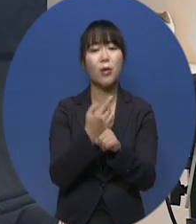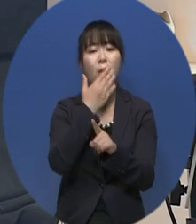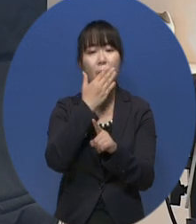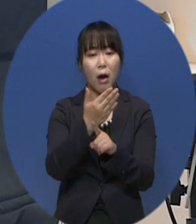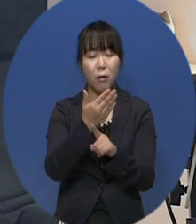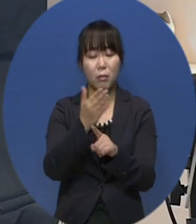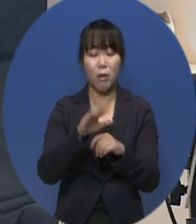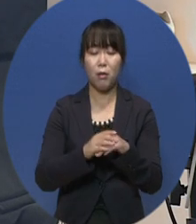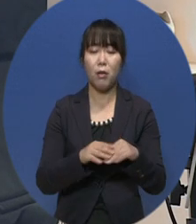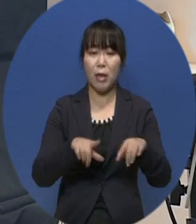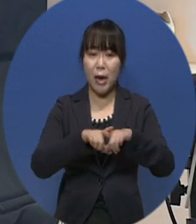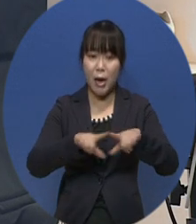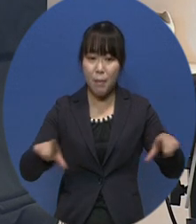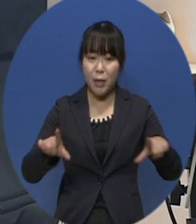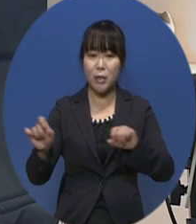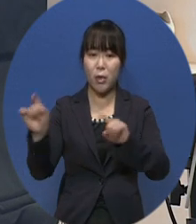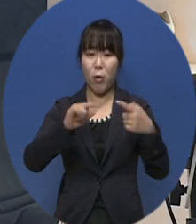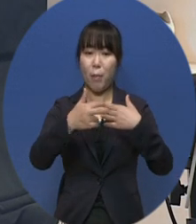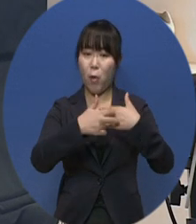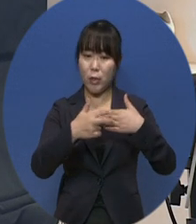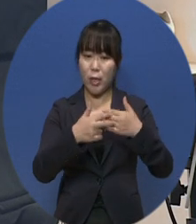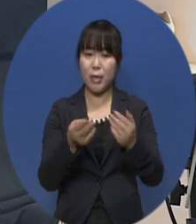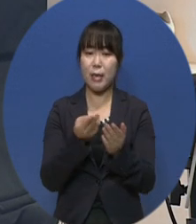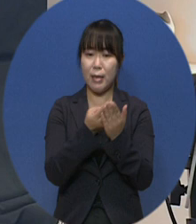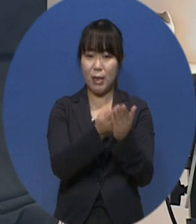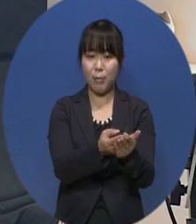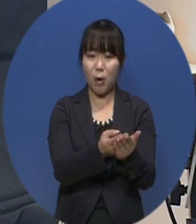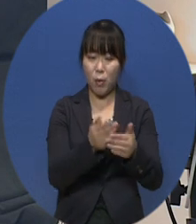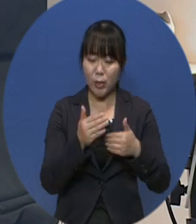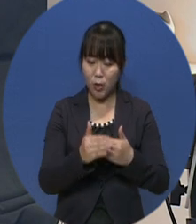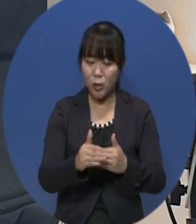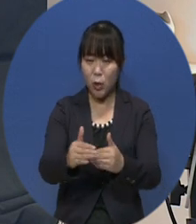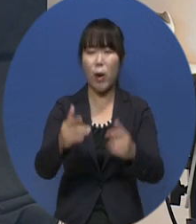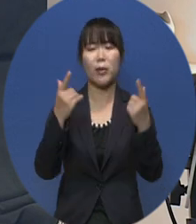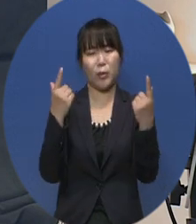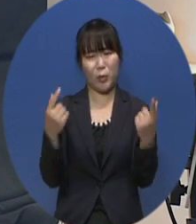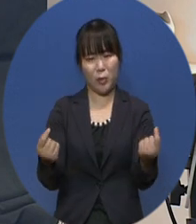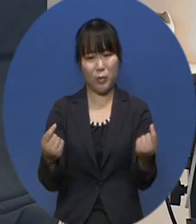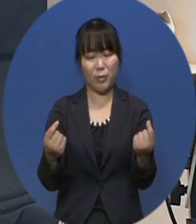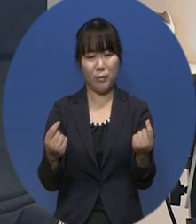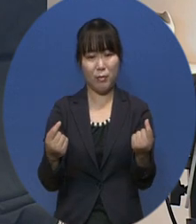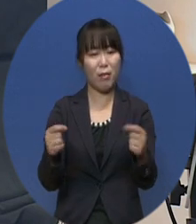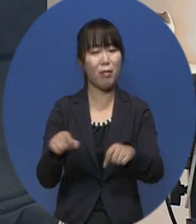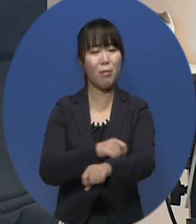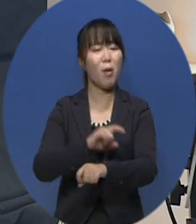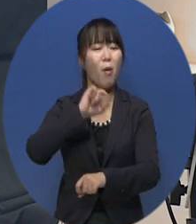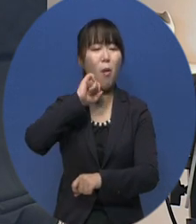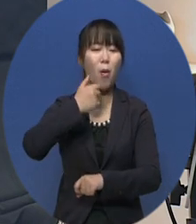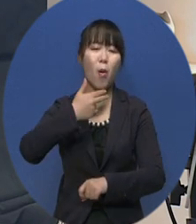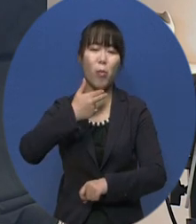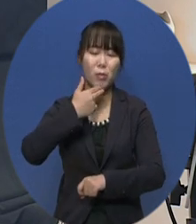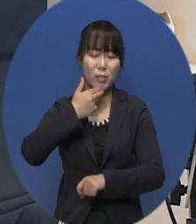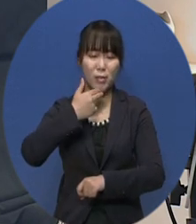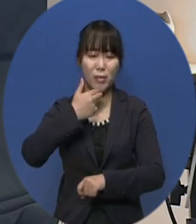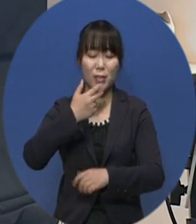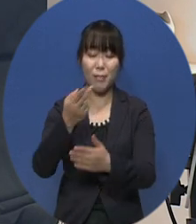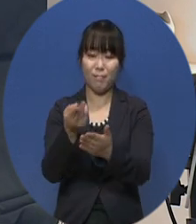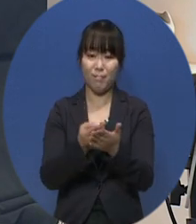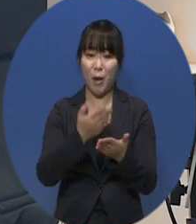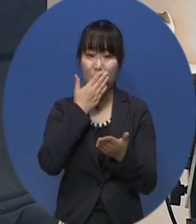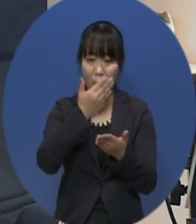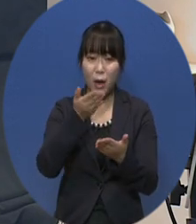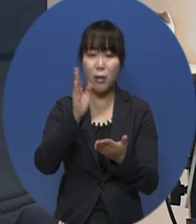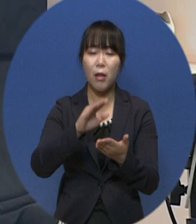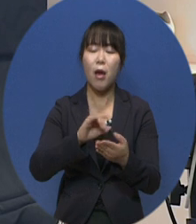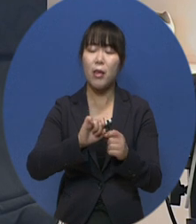그건 일반 병원에 재활병원에 입원하는 절차랑 똑같기 때문에 네. 뭐 아무 어려움 없이 지금 입원을 할 수 있고요. 네. 근데 이제